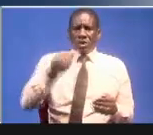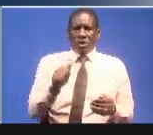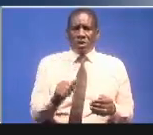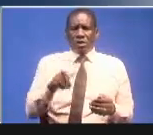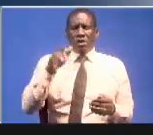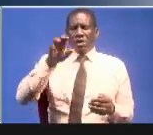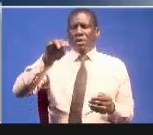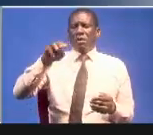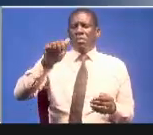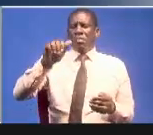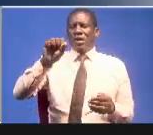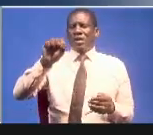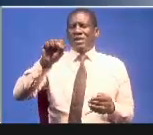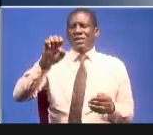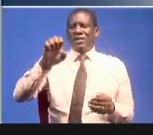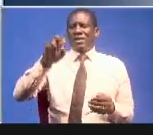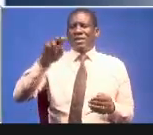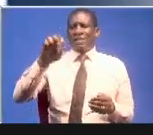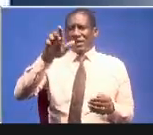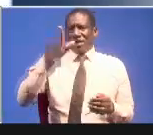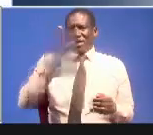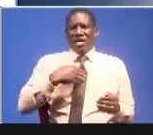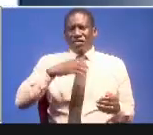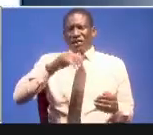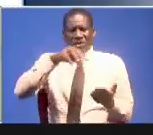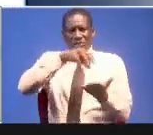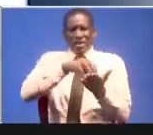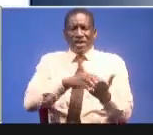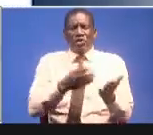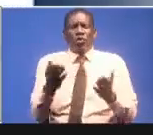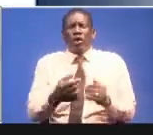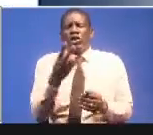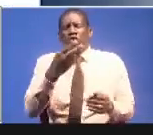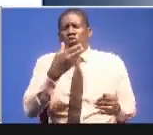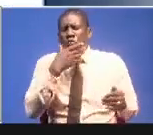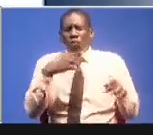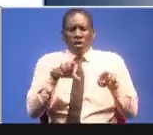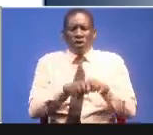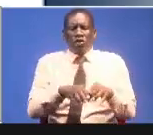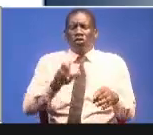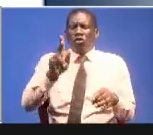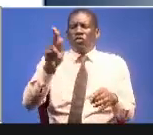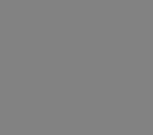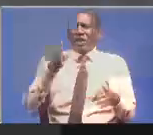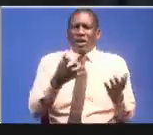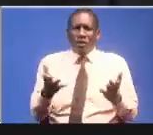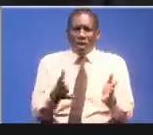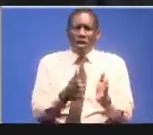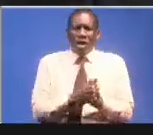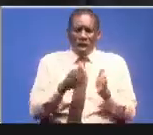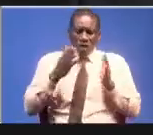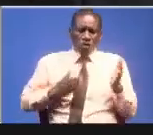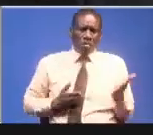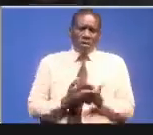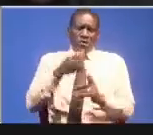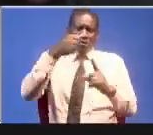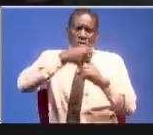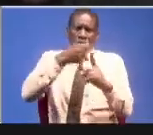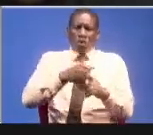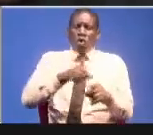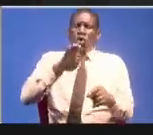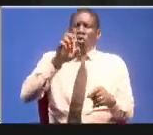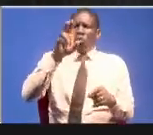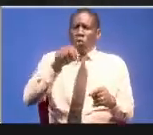parliament. Masengeli anakabiliwa na kesi nyingine ya kujibu waliko ndugu wawili wa Kitengela na mwanaharakati Bob